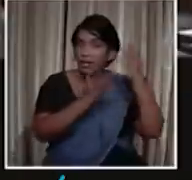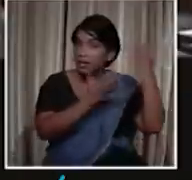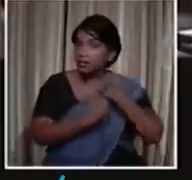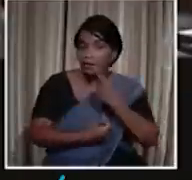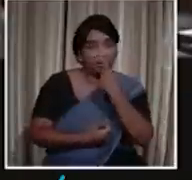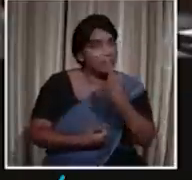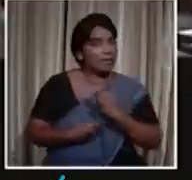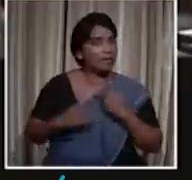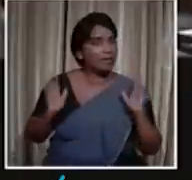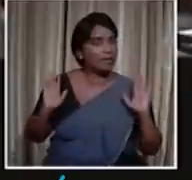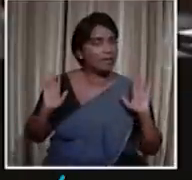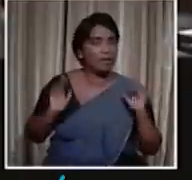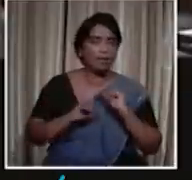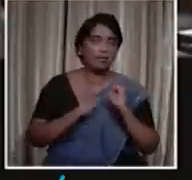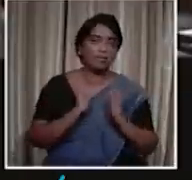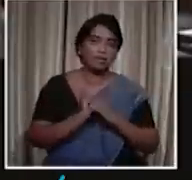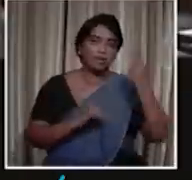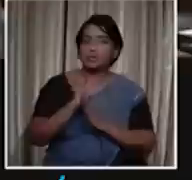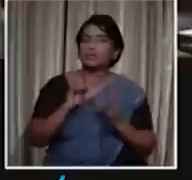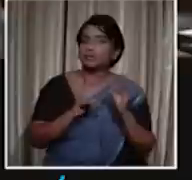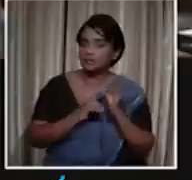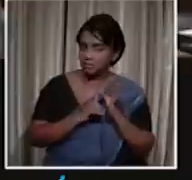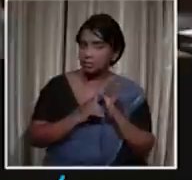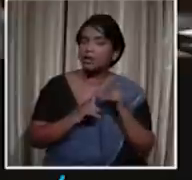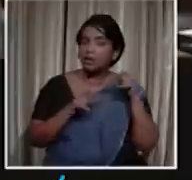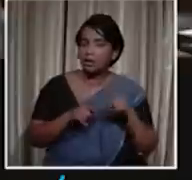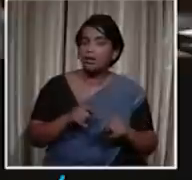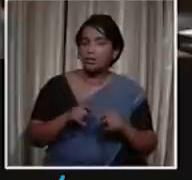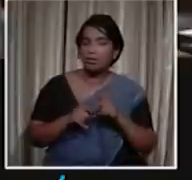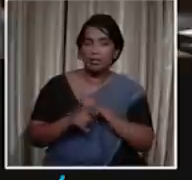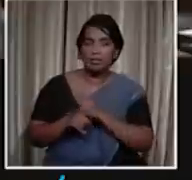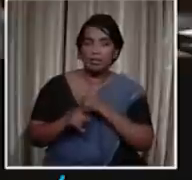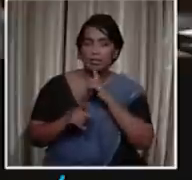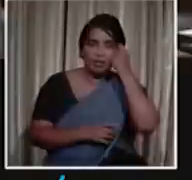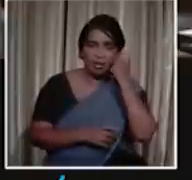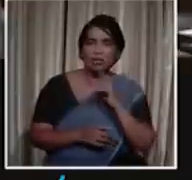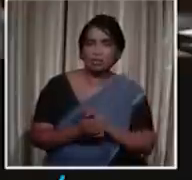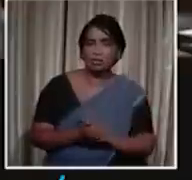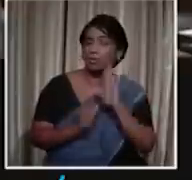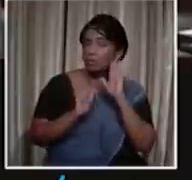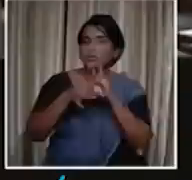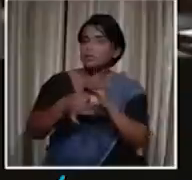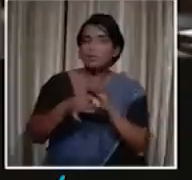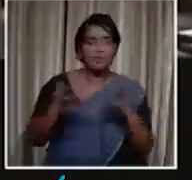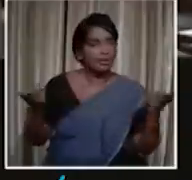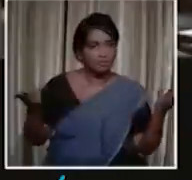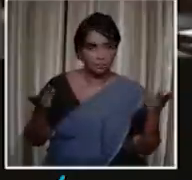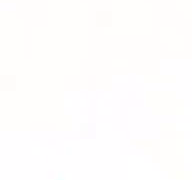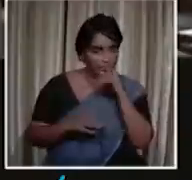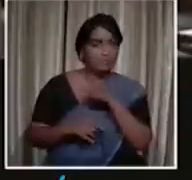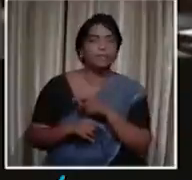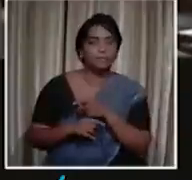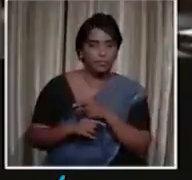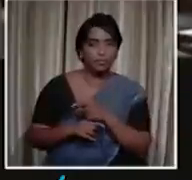මට ආපහු කියන්න එපා කියලා ගමැතුම අයියේ මේ සභාවේ ප්‍රකාශ කරා. මේ උදාන වාක්‍යයම ඇඟේ මයිල් කෙලින් වෙනවා. නමුත් තිත්ත ඇත්තනම් අඩුම